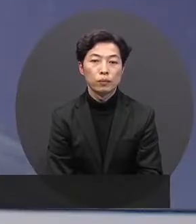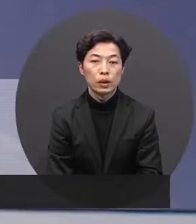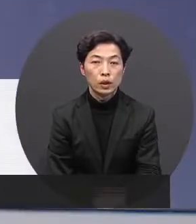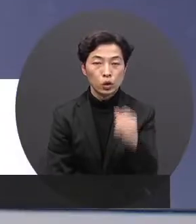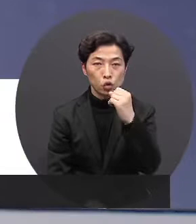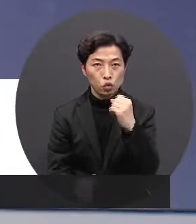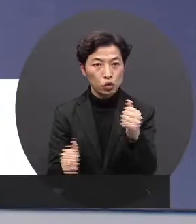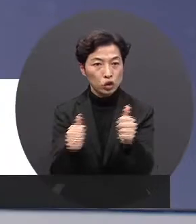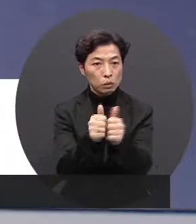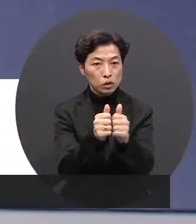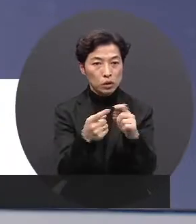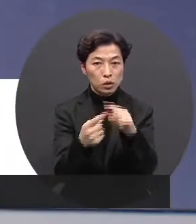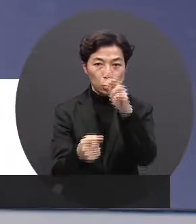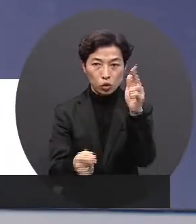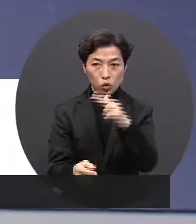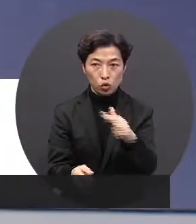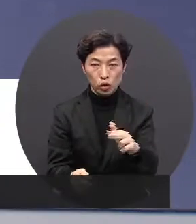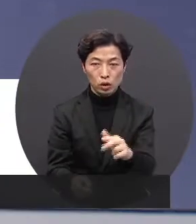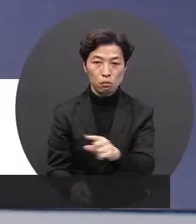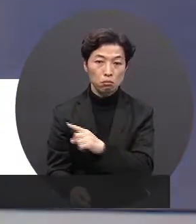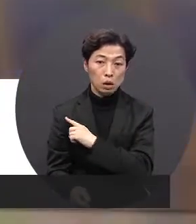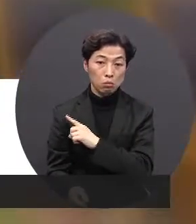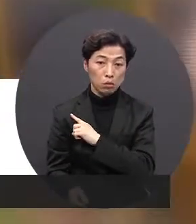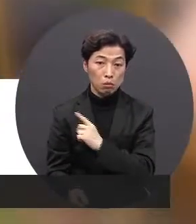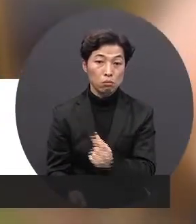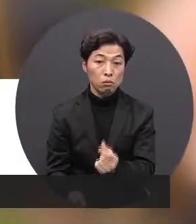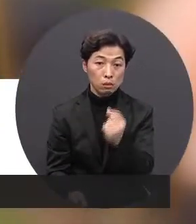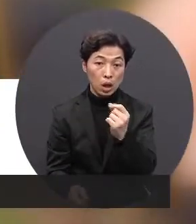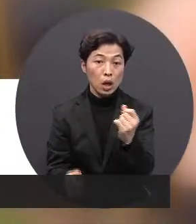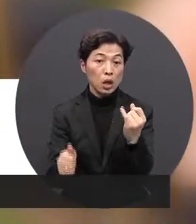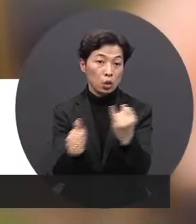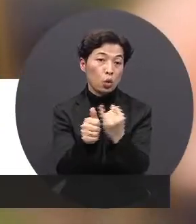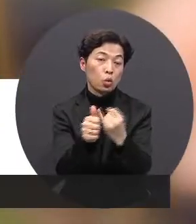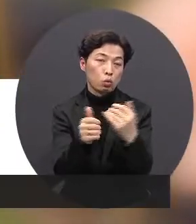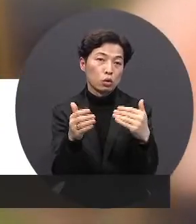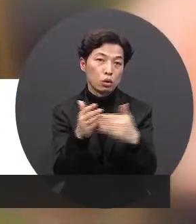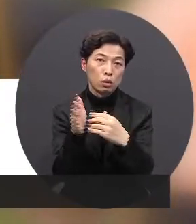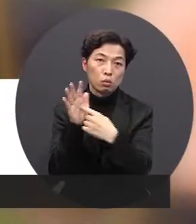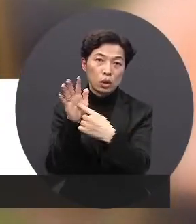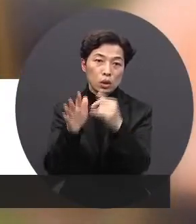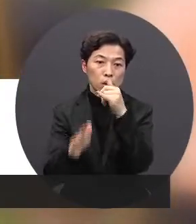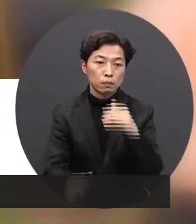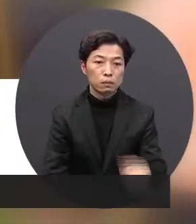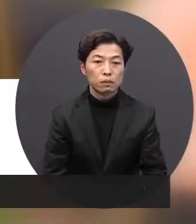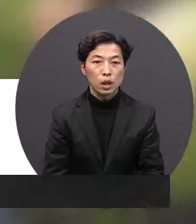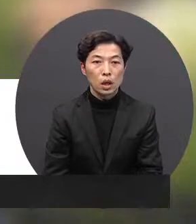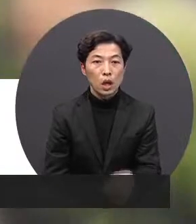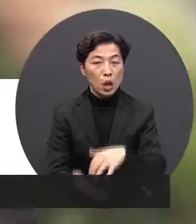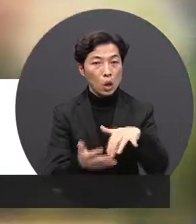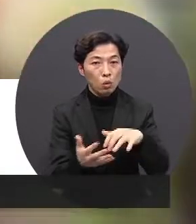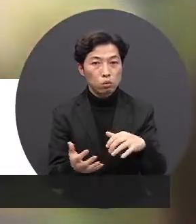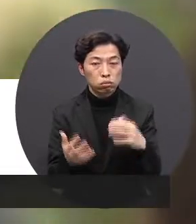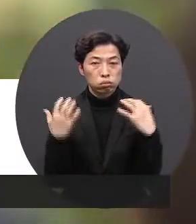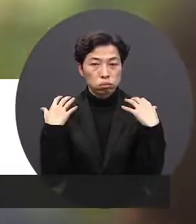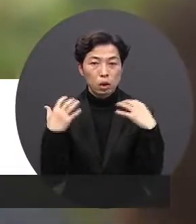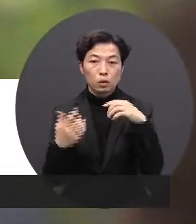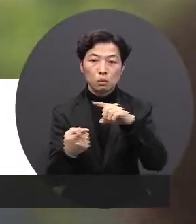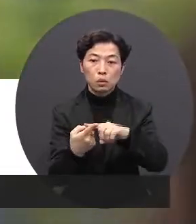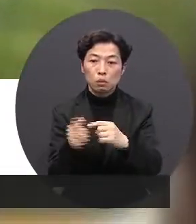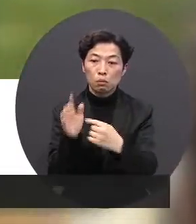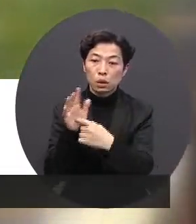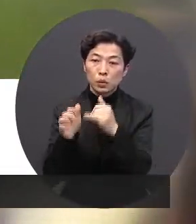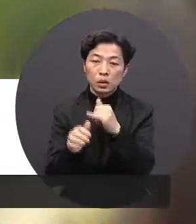충북 남성들이 전국에서 가장 이른 나이에 결혼하는 것으로 나타났습니다. 통계청이 발표한 최근